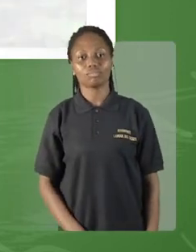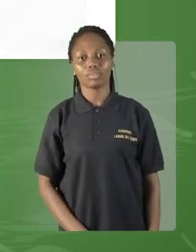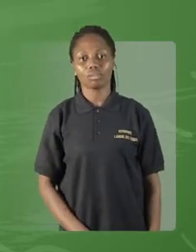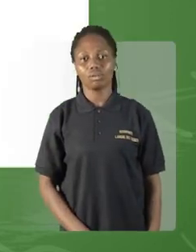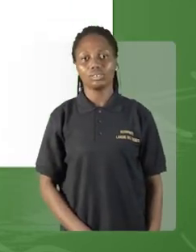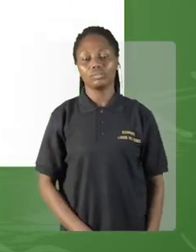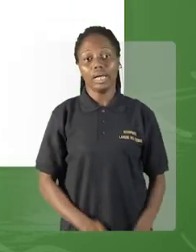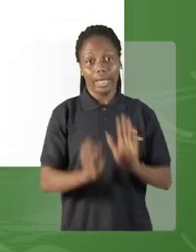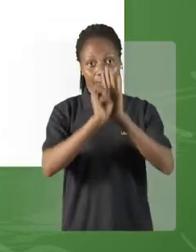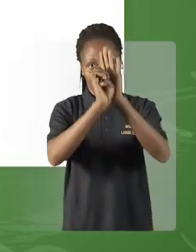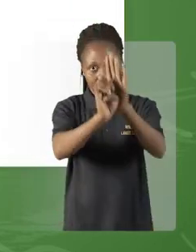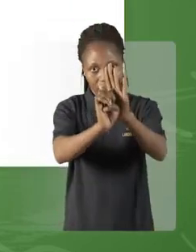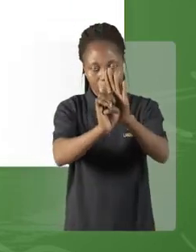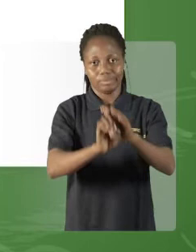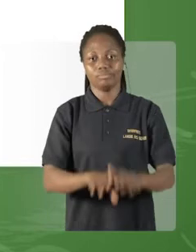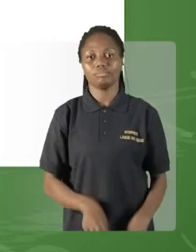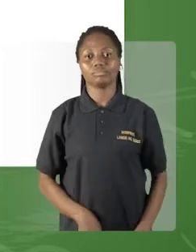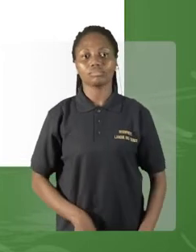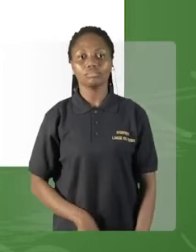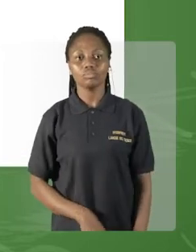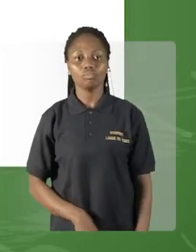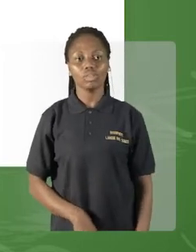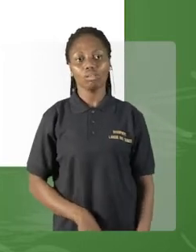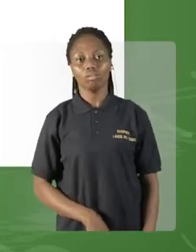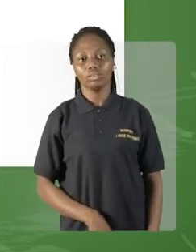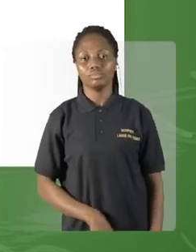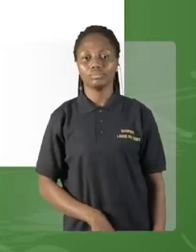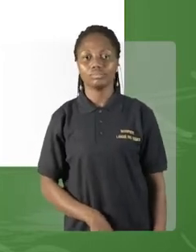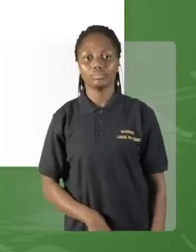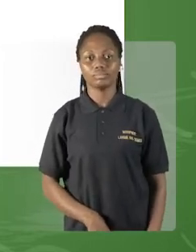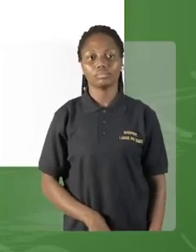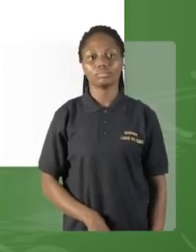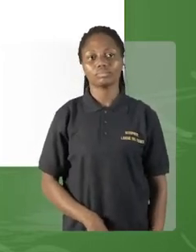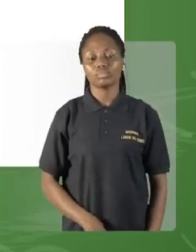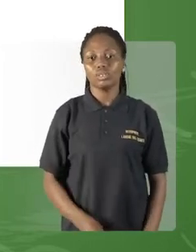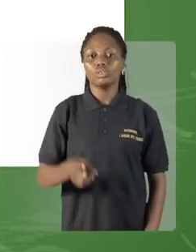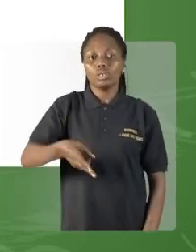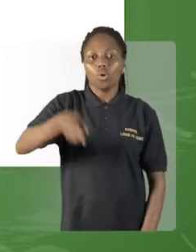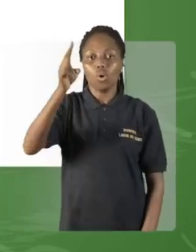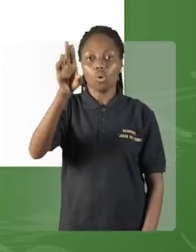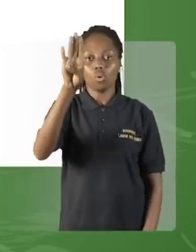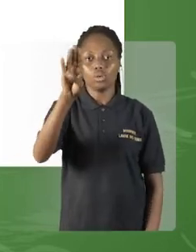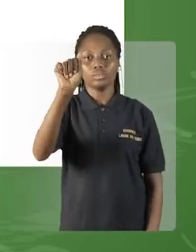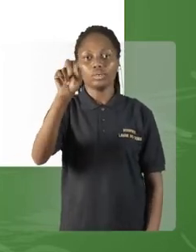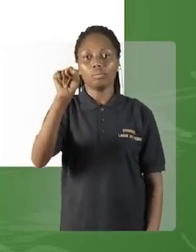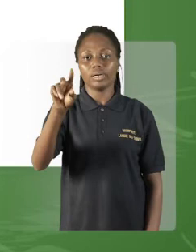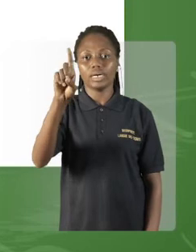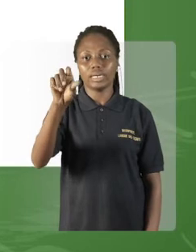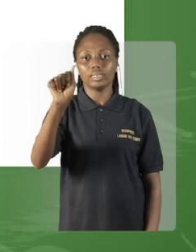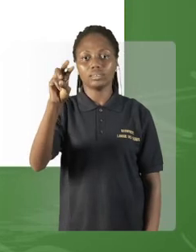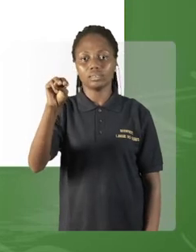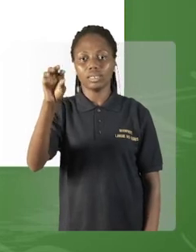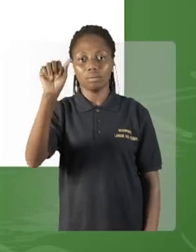Donc, en exemple de réserve forestière, nous pouvons citer les réserves du Haut-Bandama,